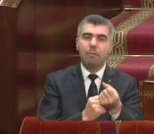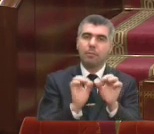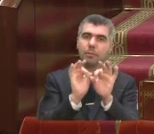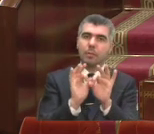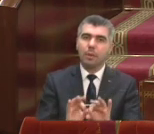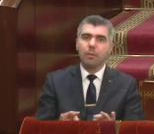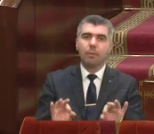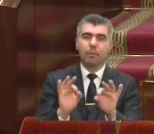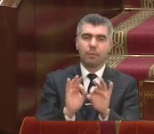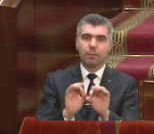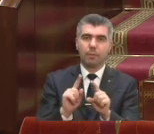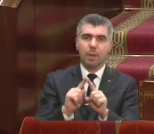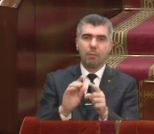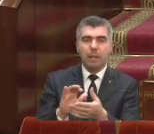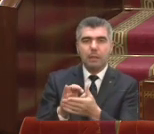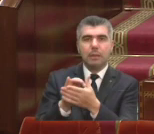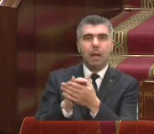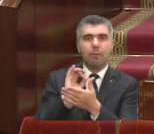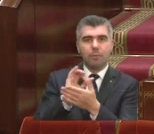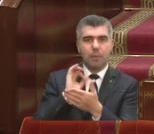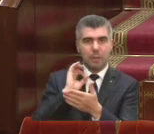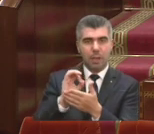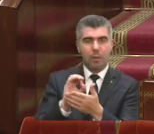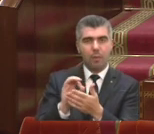تكون تضامنا مع الدعامه الثانيه،